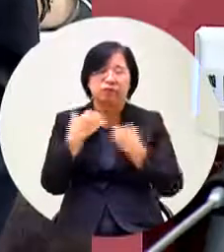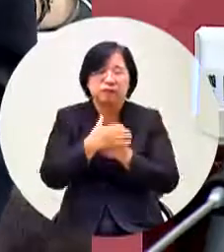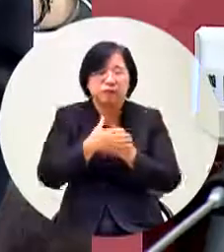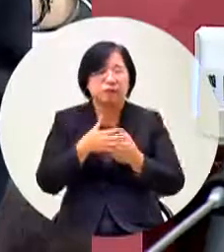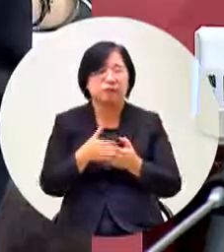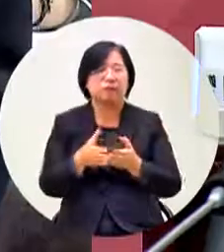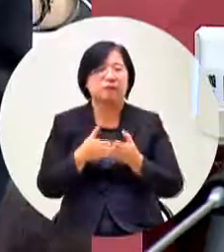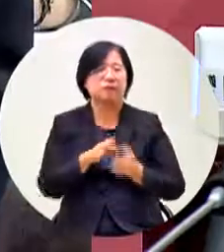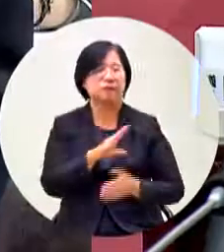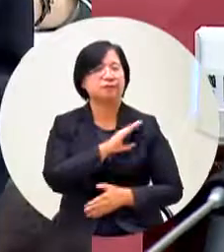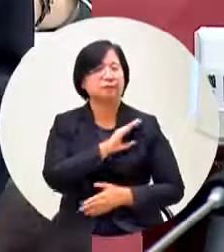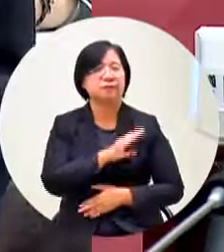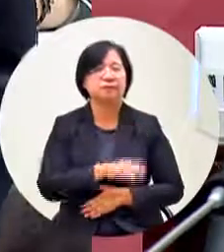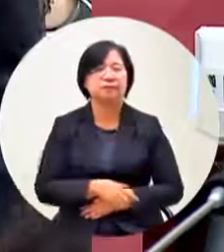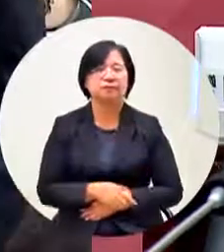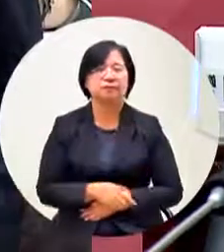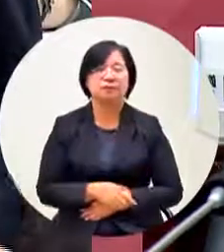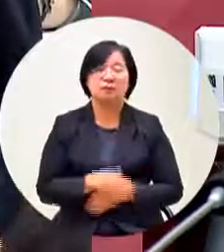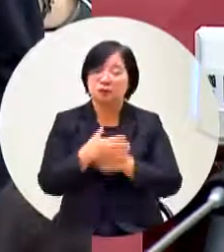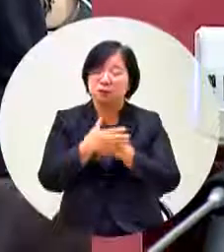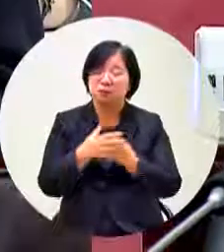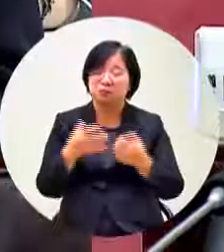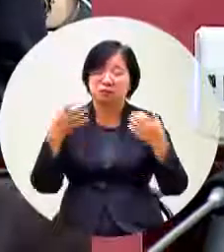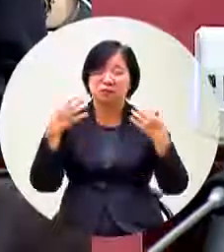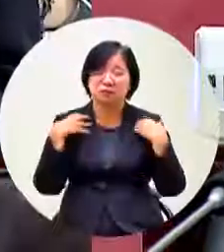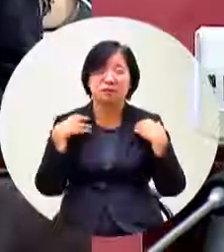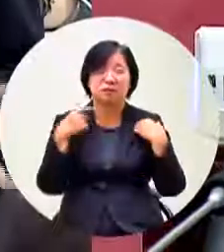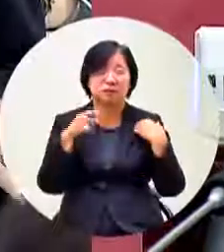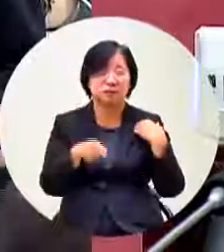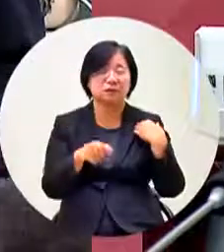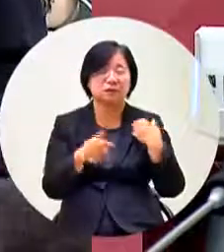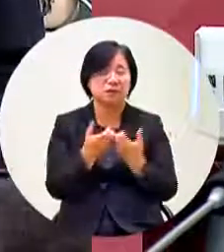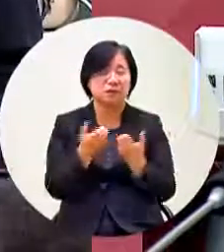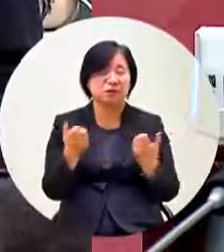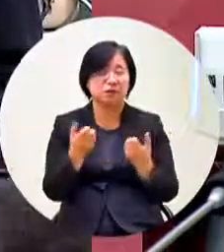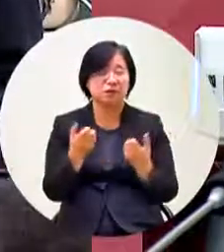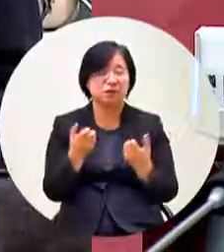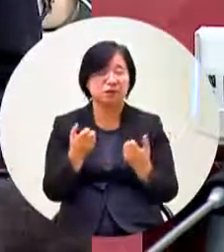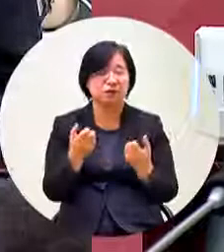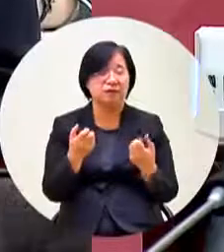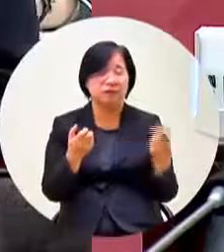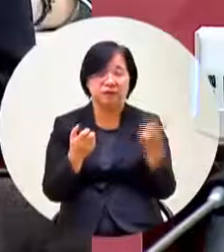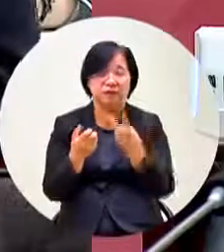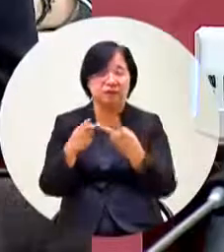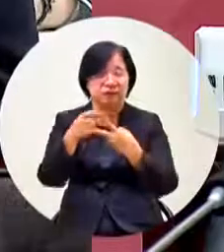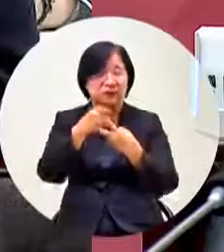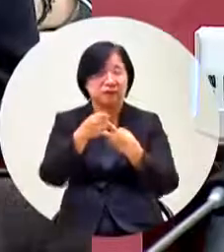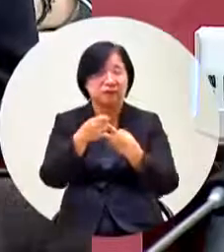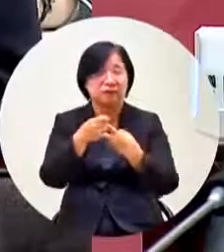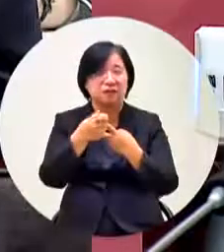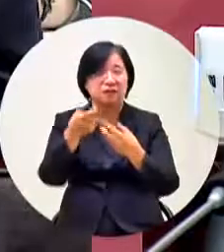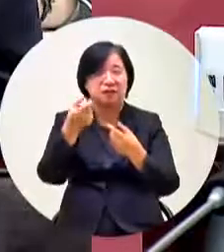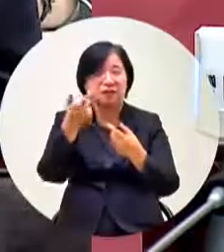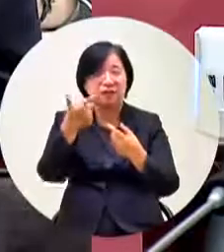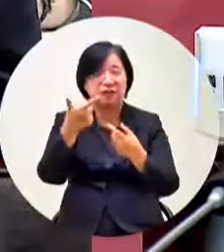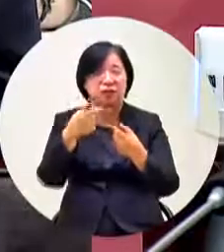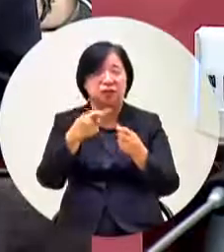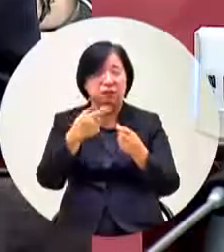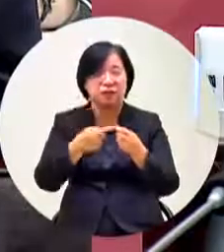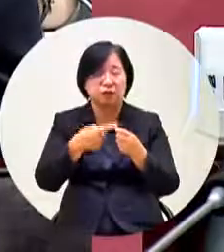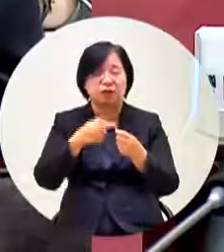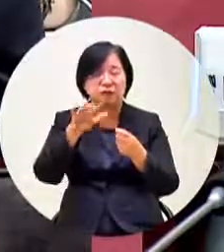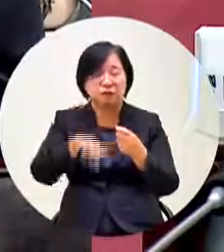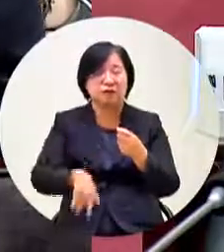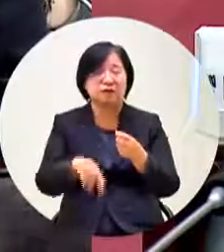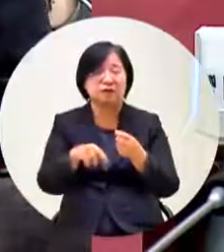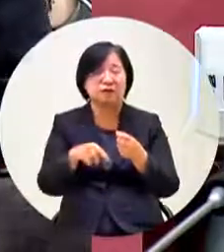任。那维护的责任在这个部分就分两个层面，一个是六公尺以下的具公共地役权的施